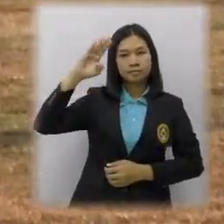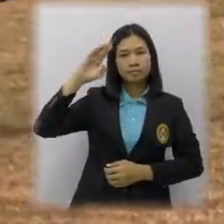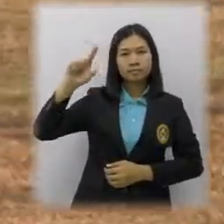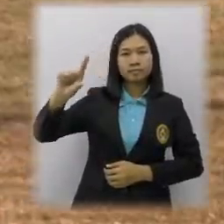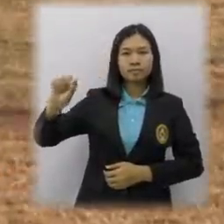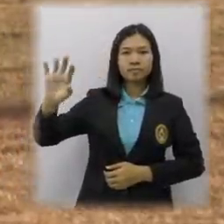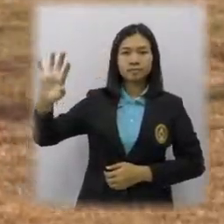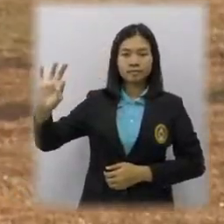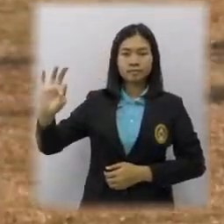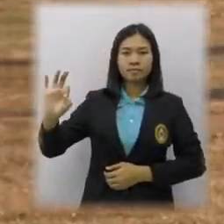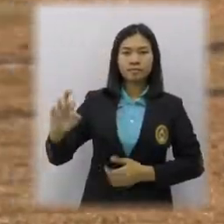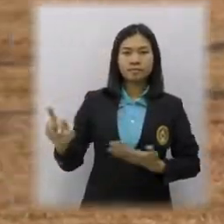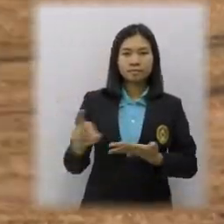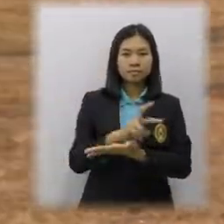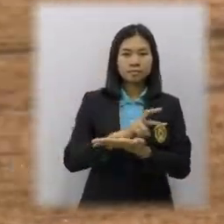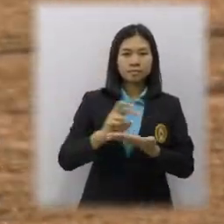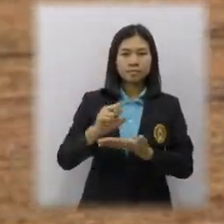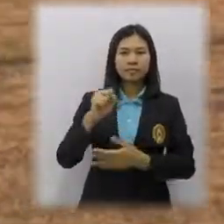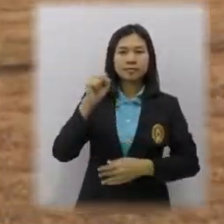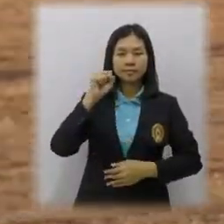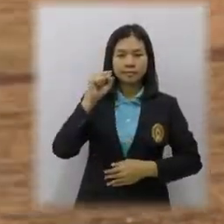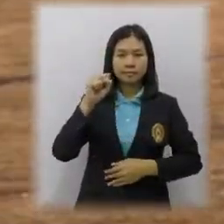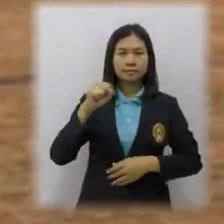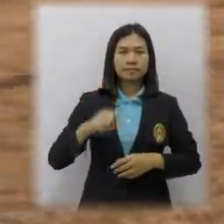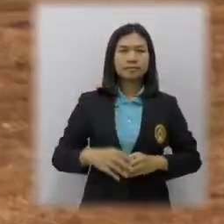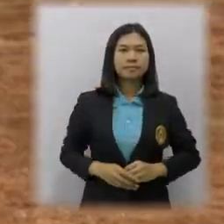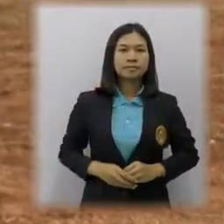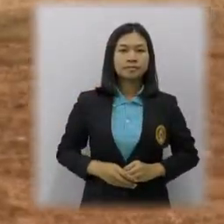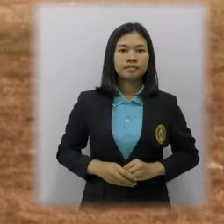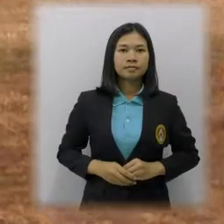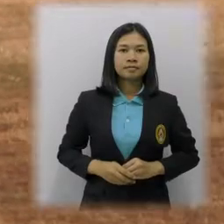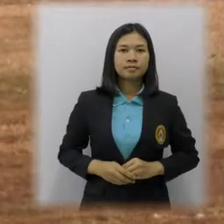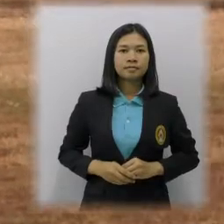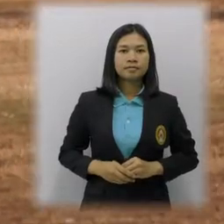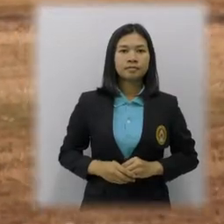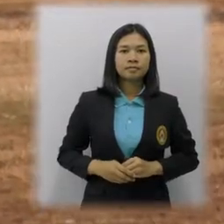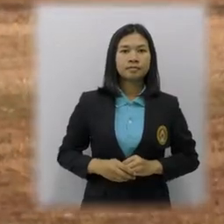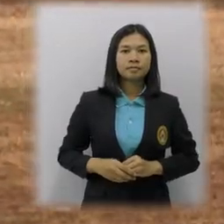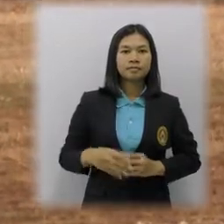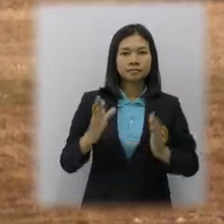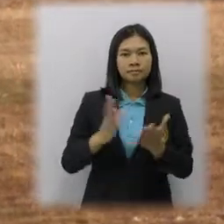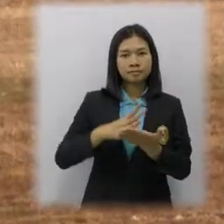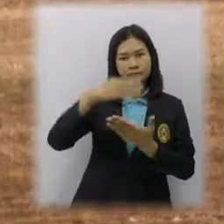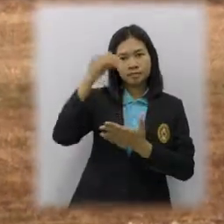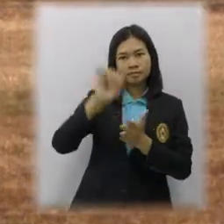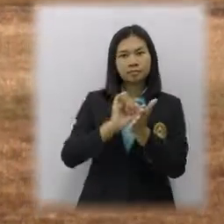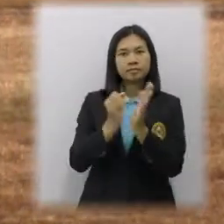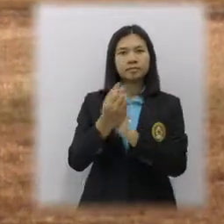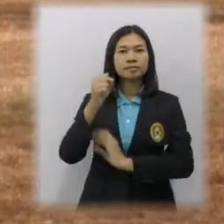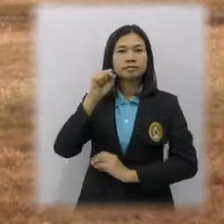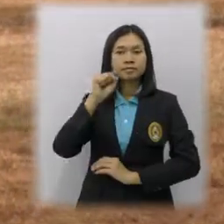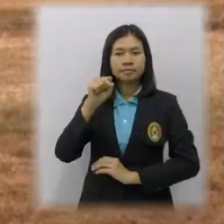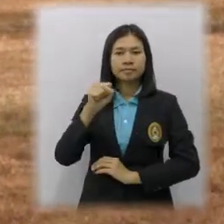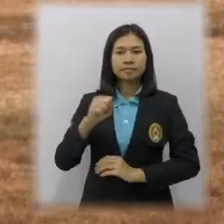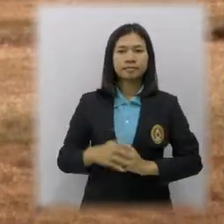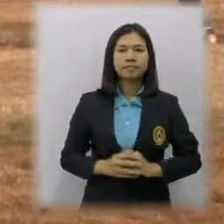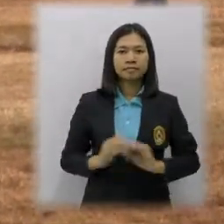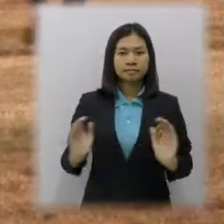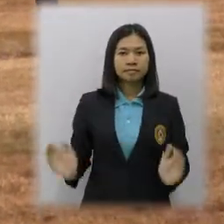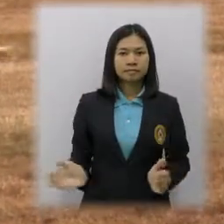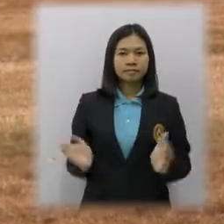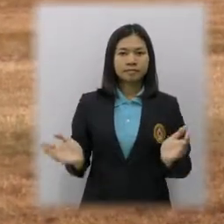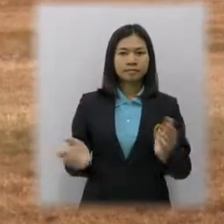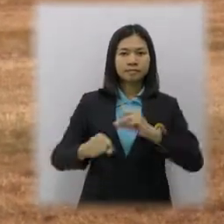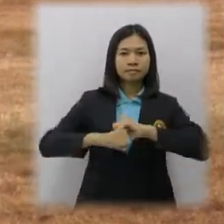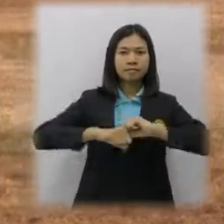หารบกที่29กับมหาวิทยาลัยราชภัฏสกลนครซึ่งเป็นสถาบันอุดมศึกษาในพื้นที่และยังเป็นการ